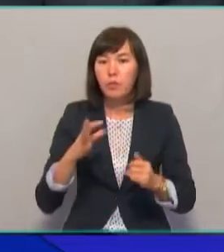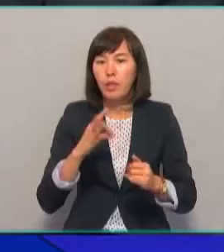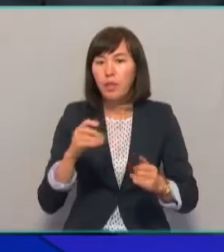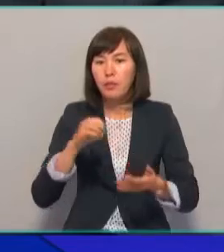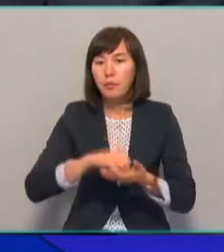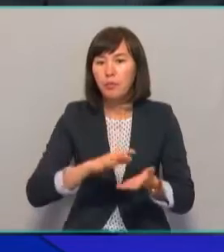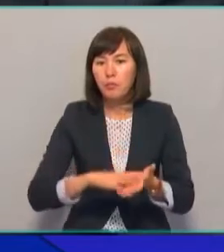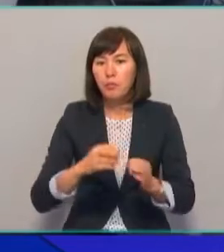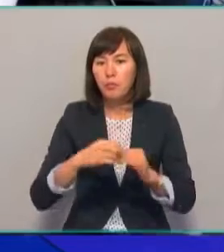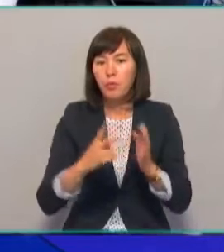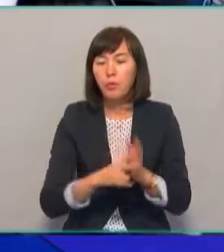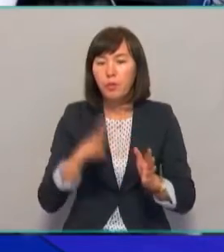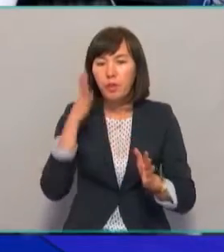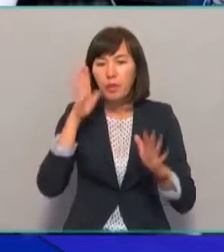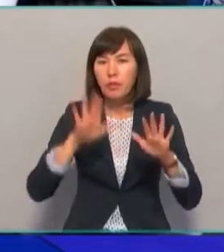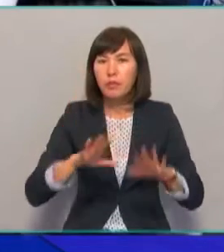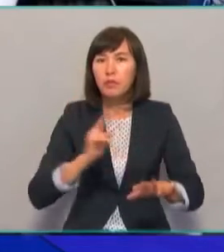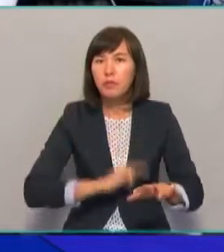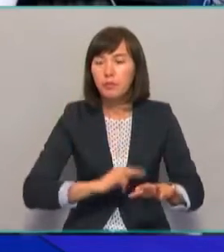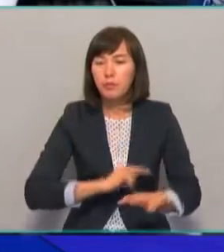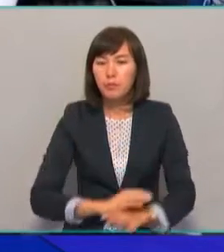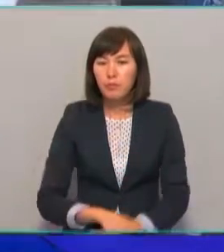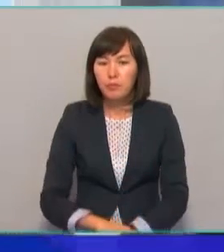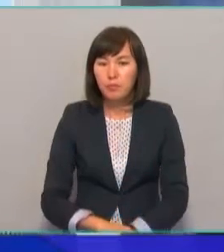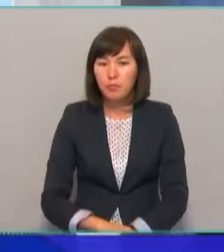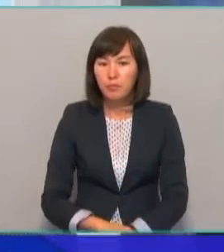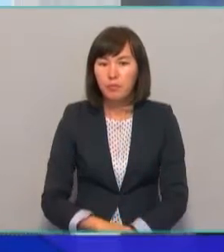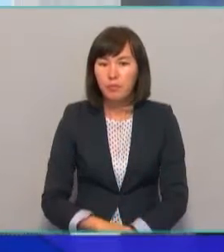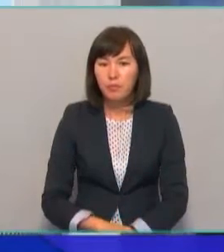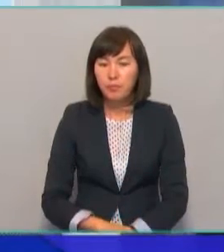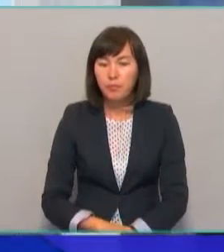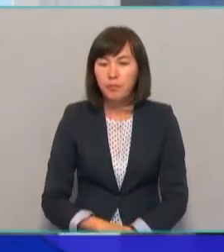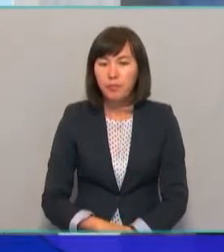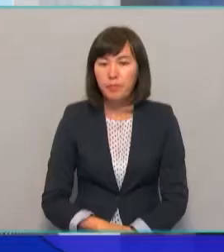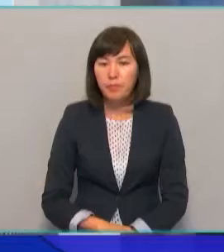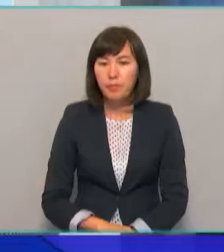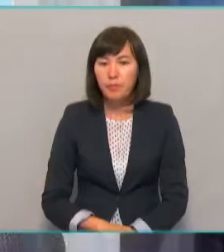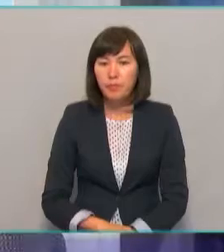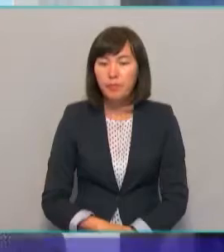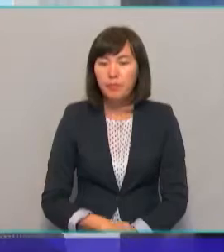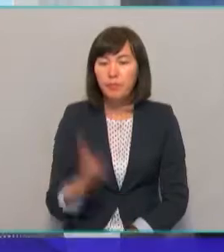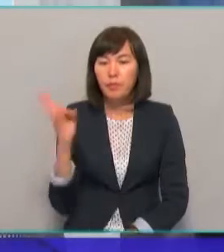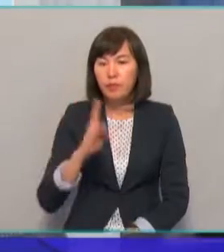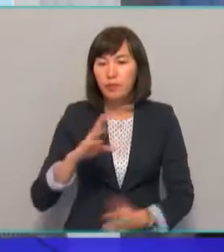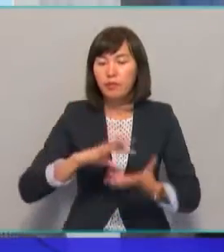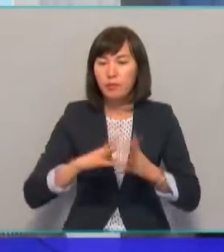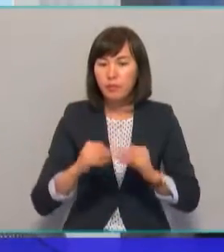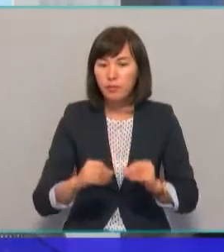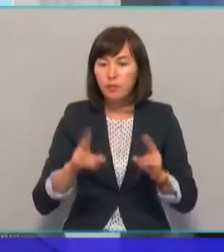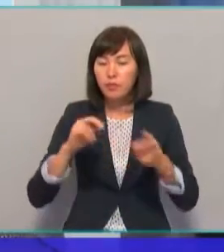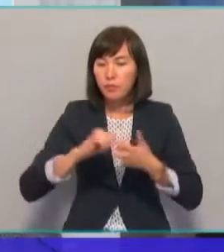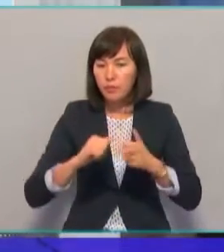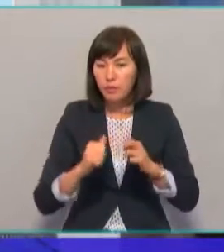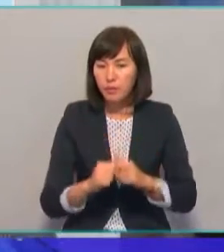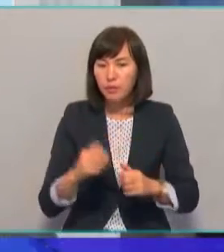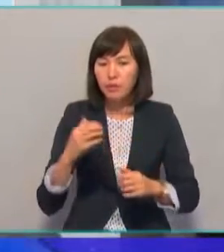түрде тіркелген 18 намазхана жұмыс атқаруда. Бүгінгі таңға осы дін саласындағы жинақталған, қордаланған